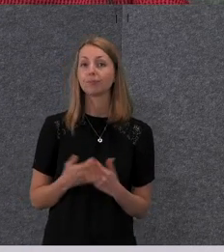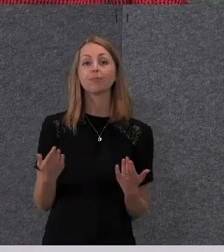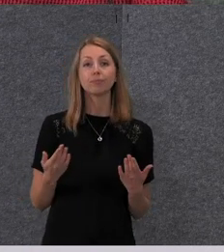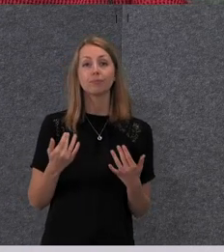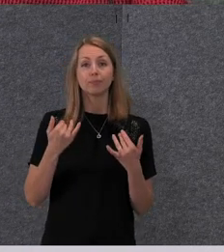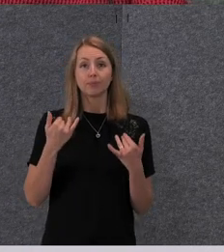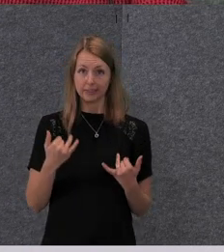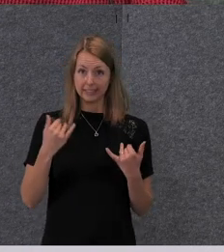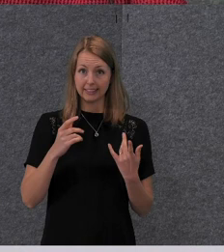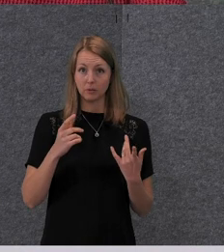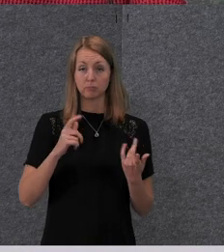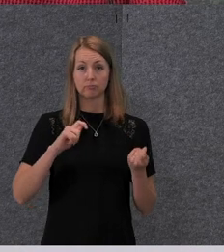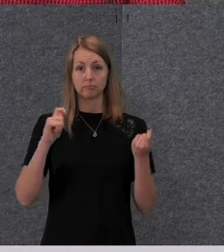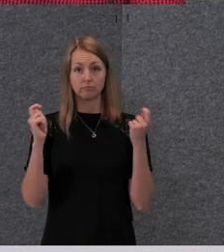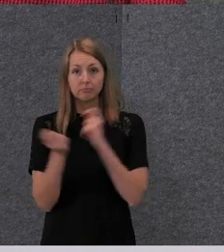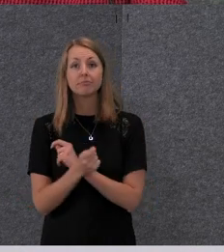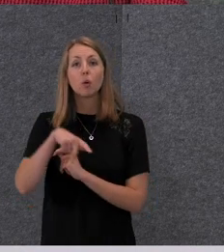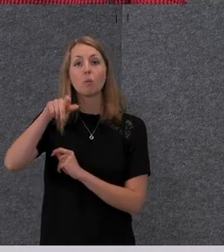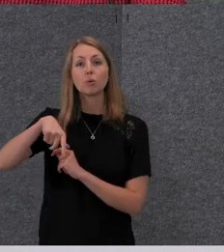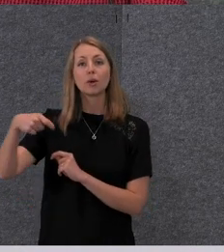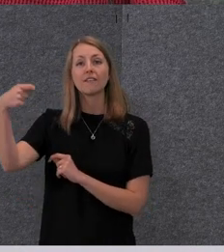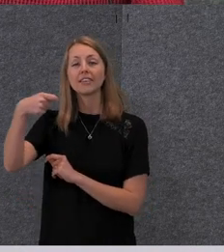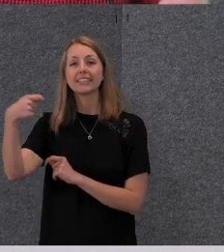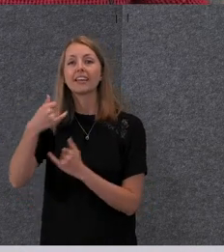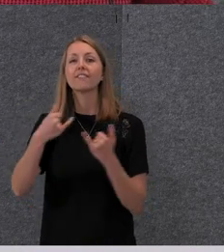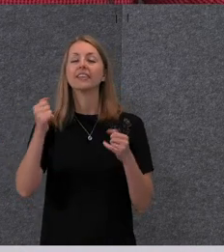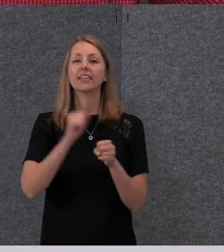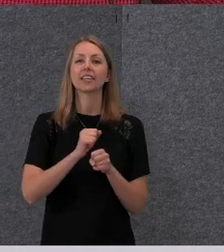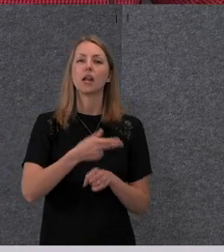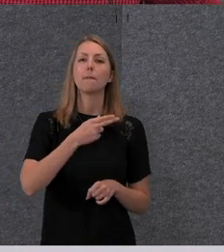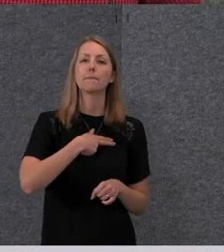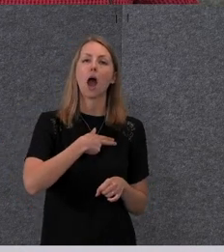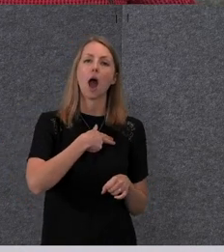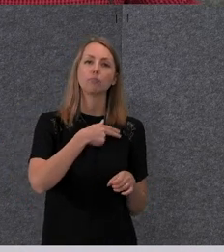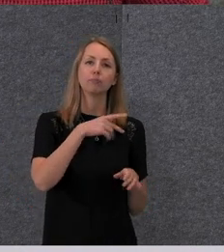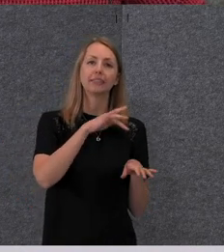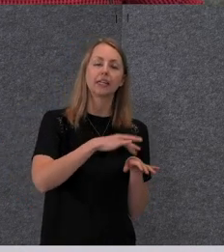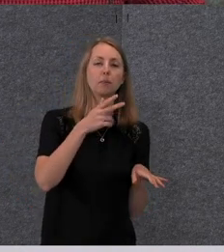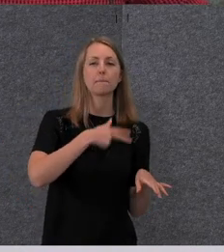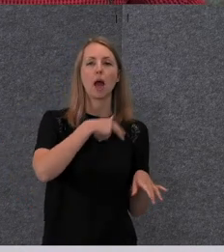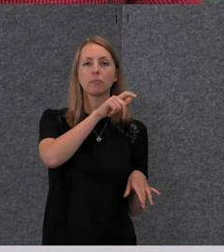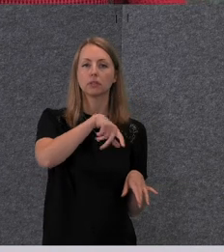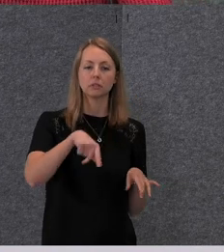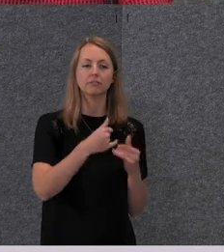der Transformation zur Bürgerversicherung auch den BeamtInnen ein passendes Angebot machen?